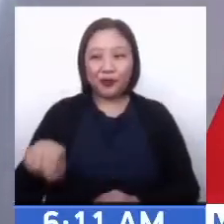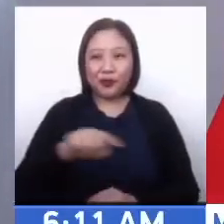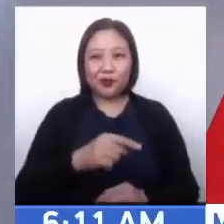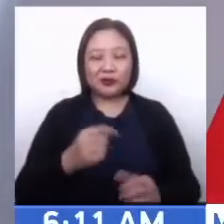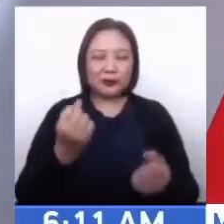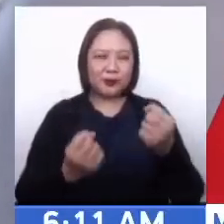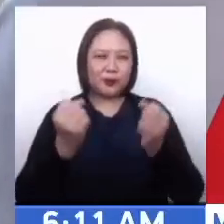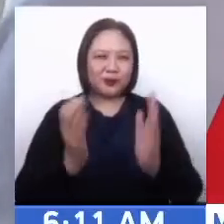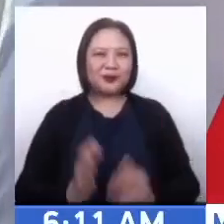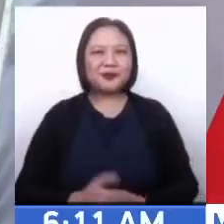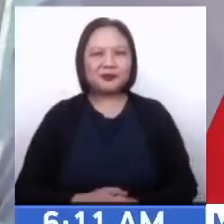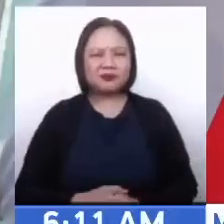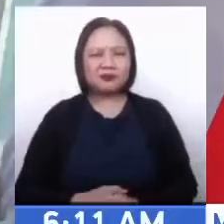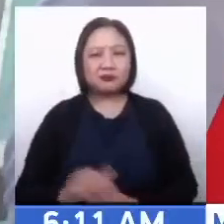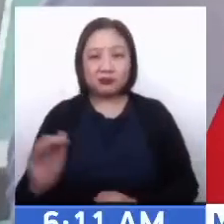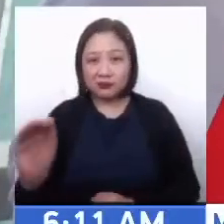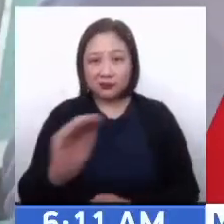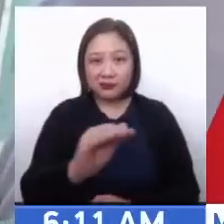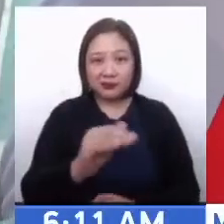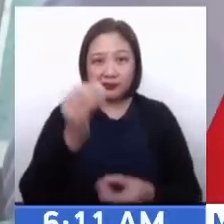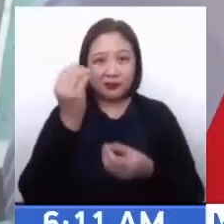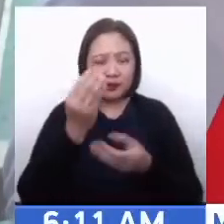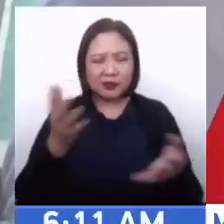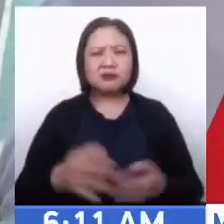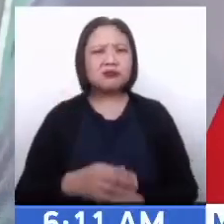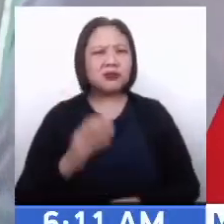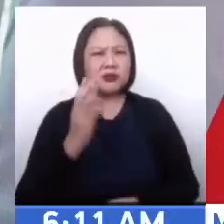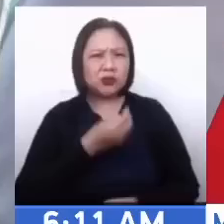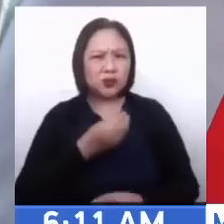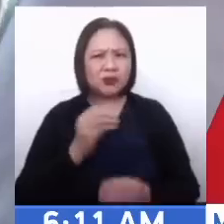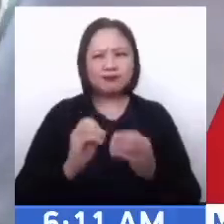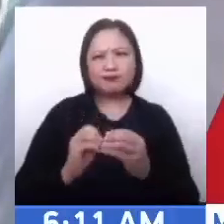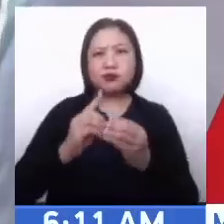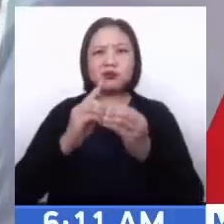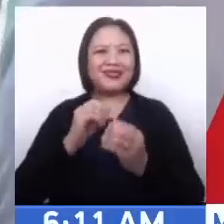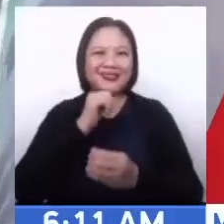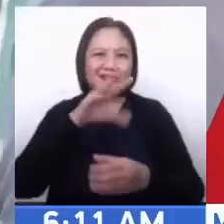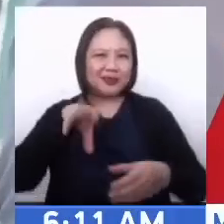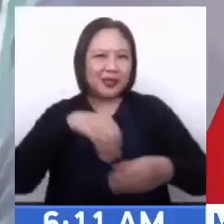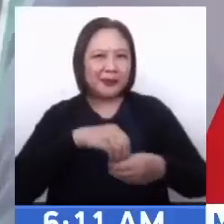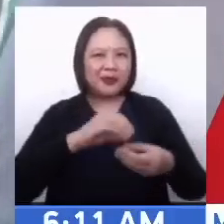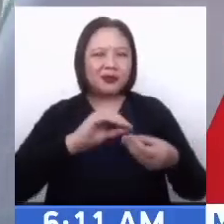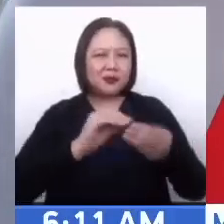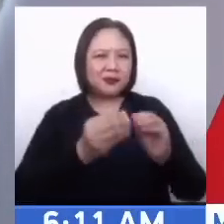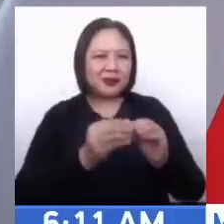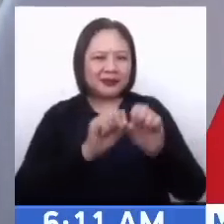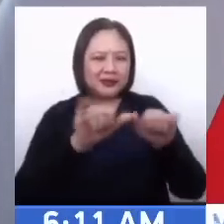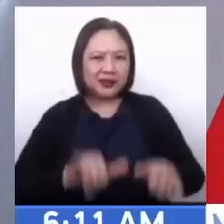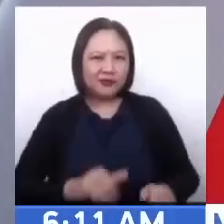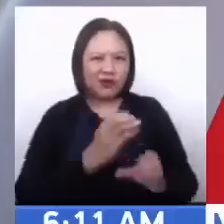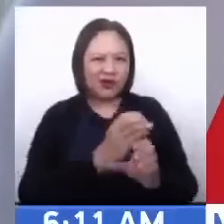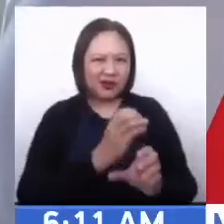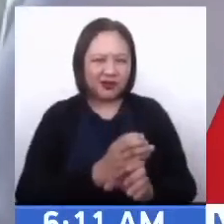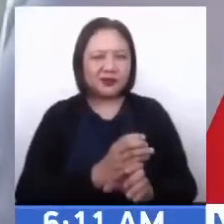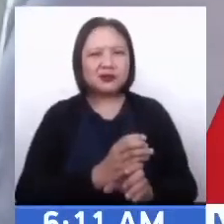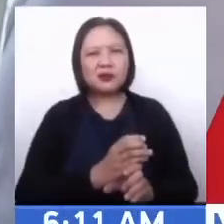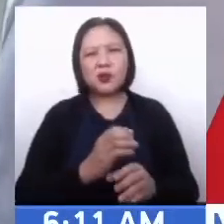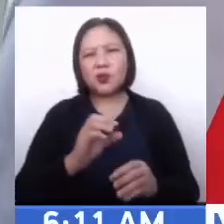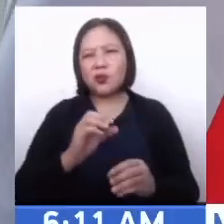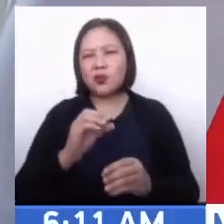paalala, sino-sino ho ang mga exempted lamang dito sa number coding at sino yung mga hindi, syempre? Well, ang exempted po